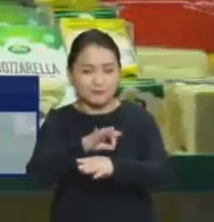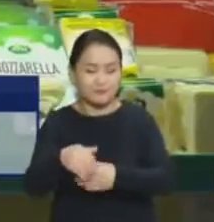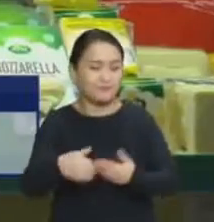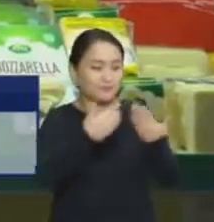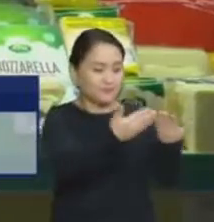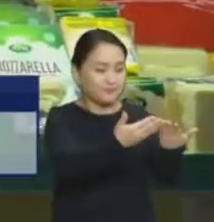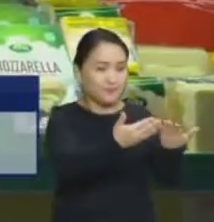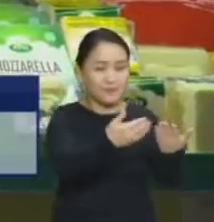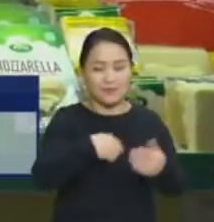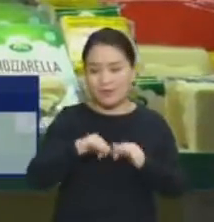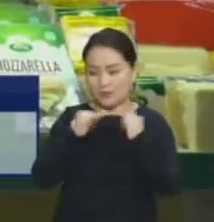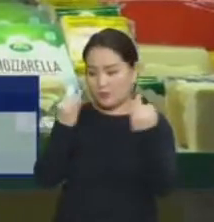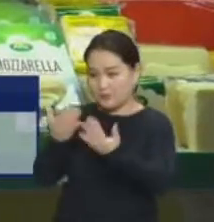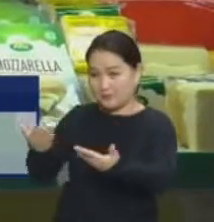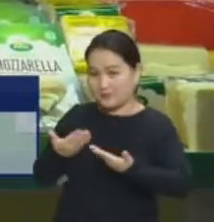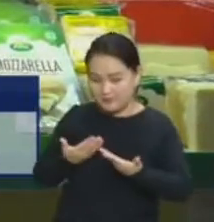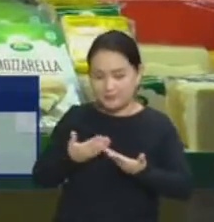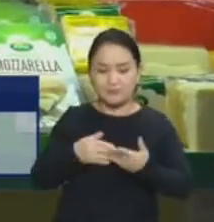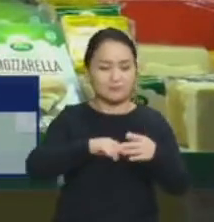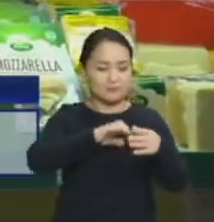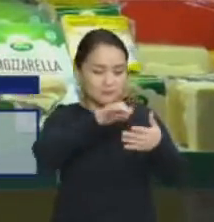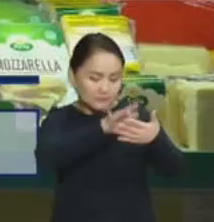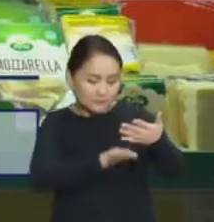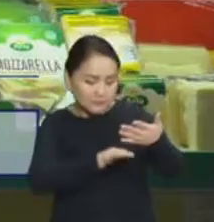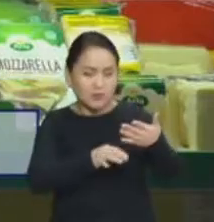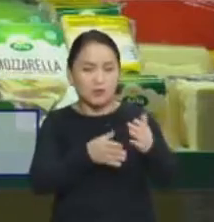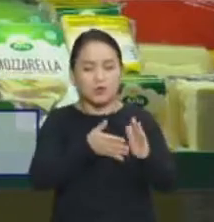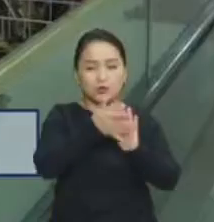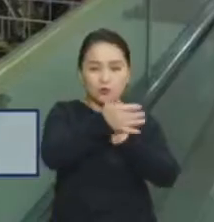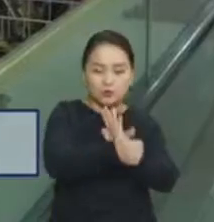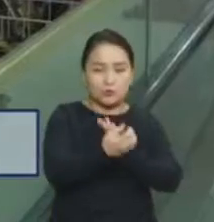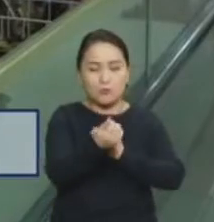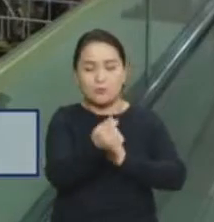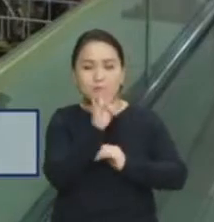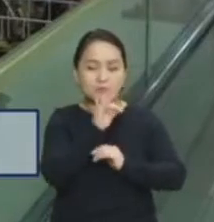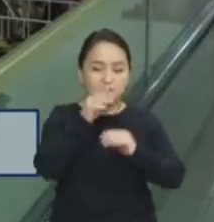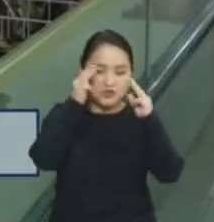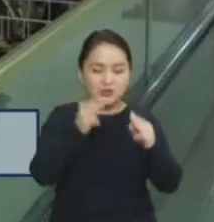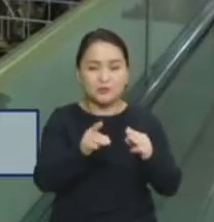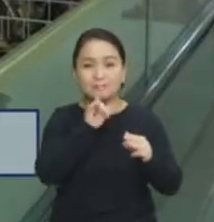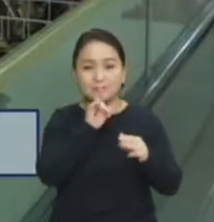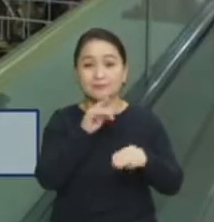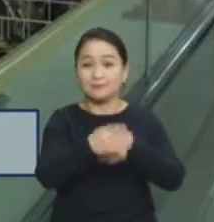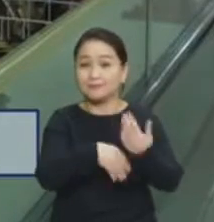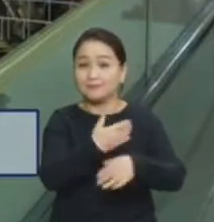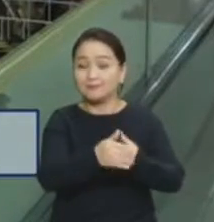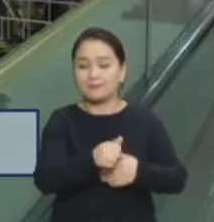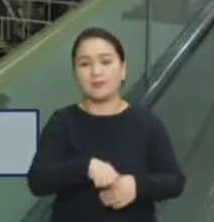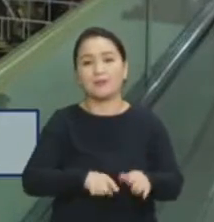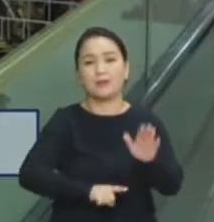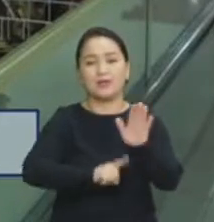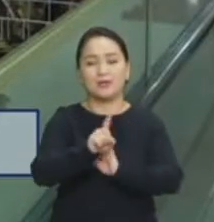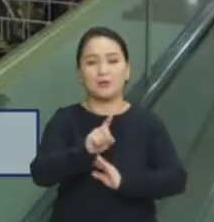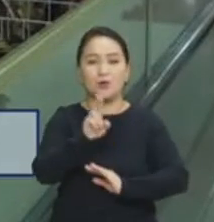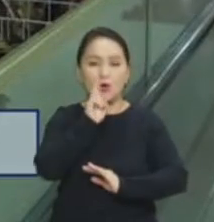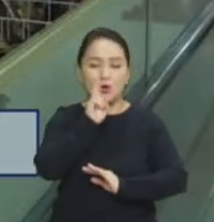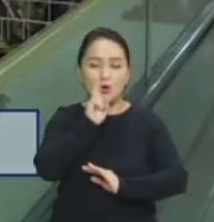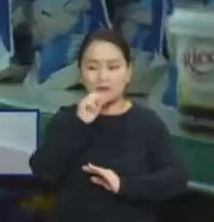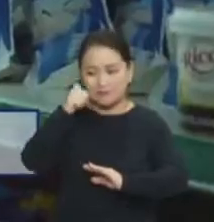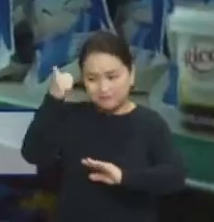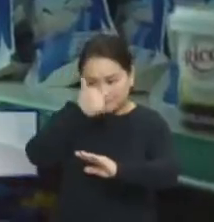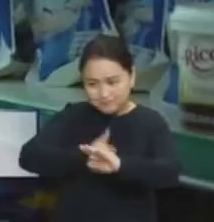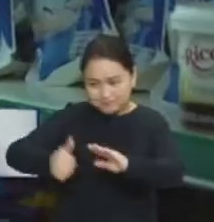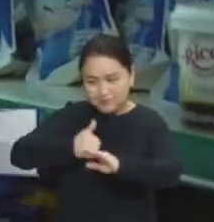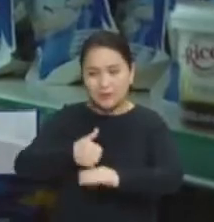газрын төвшөнд холбогдох хууль тогтоомжуудыг боловсруулж төсөв хөрөнгөний асуудлыг шийдвэрлэхээр ажиллаж эхэлсэн. Эхний ээлжинд хүнсний хангамжийг тогтолтой байлгах